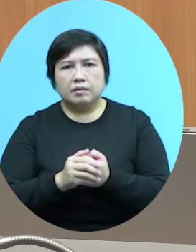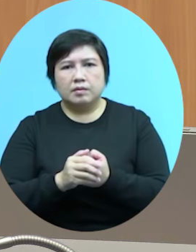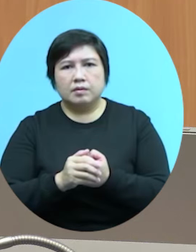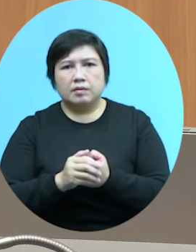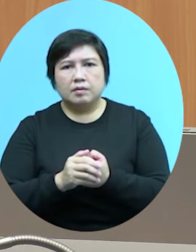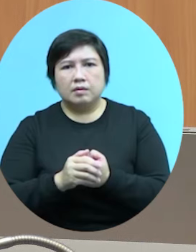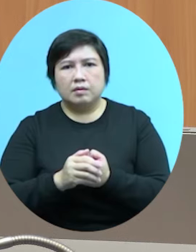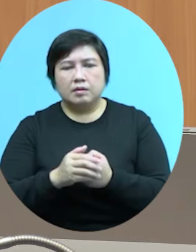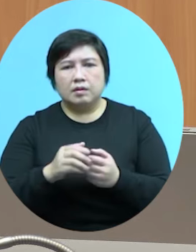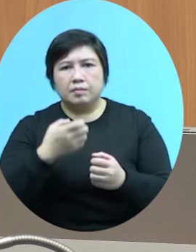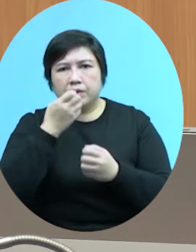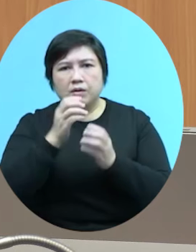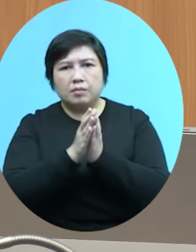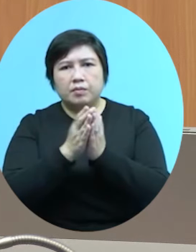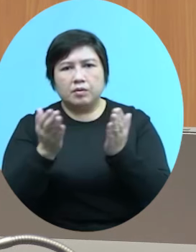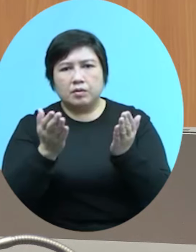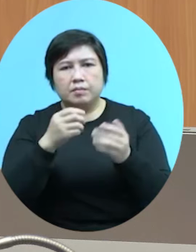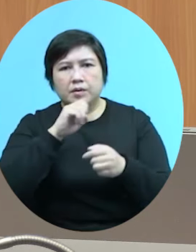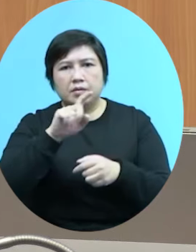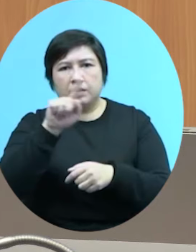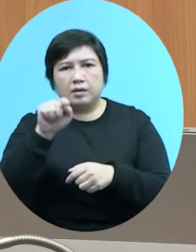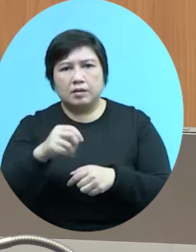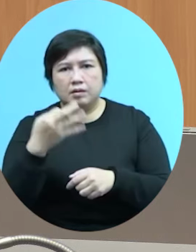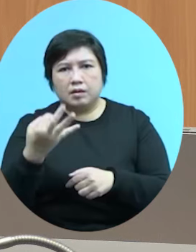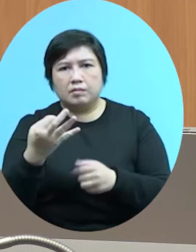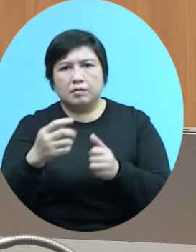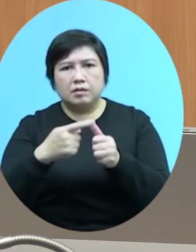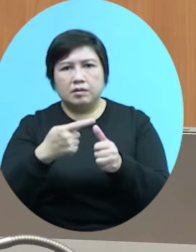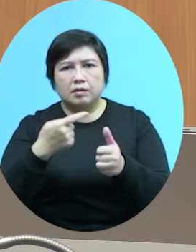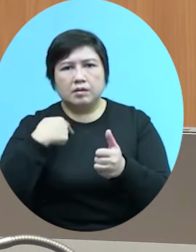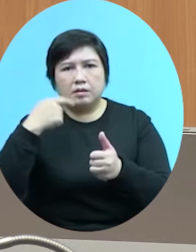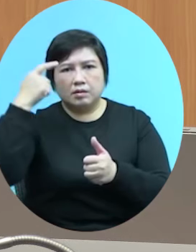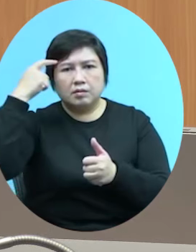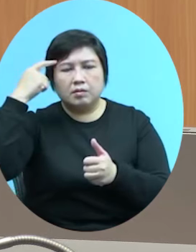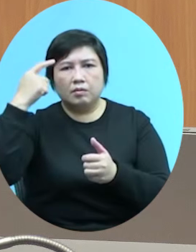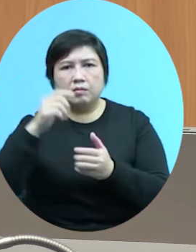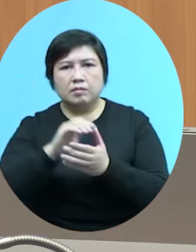蘋果入錄於潔文三個問題首先想問據我們了解